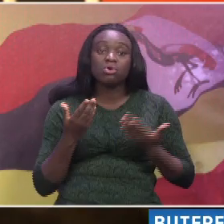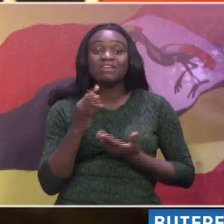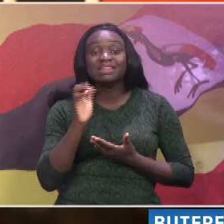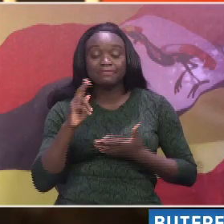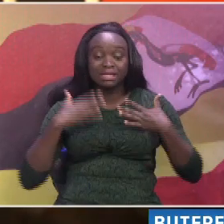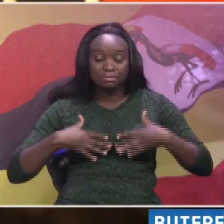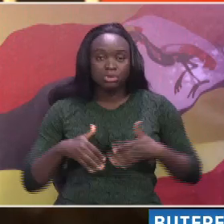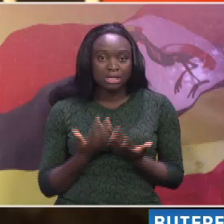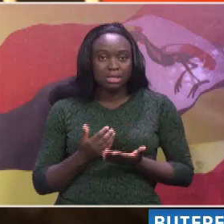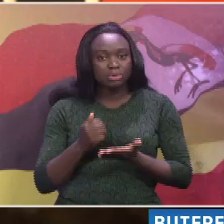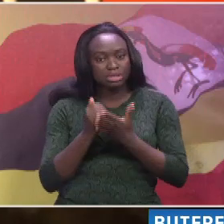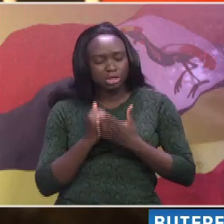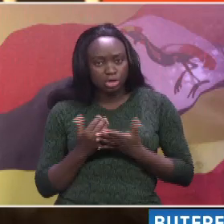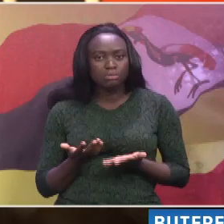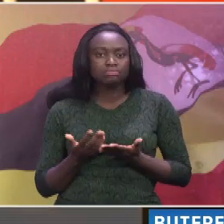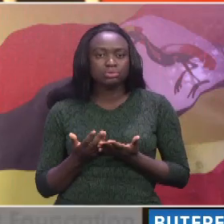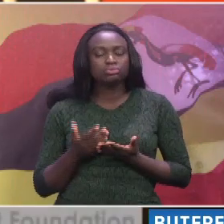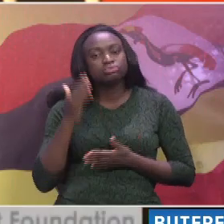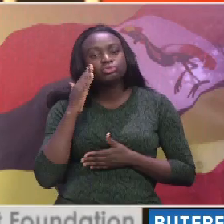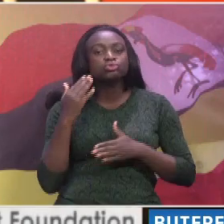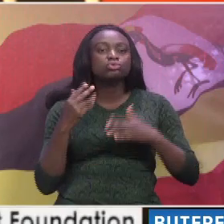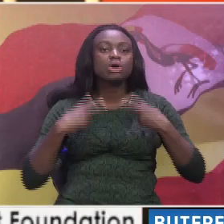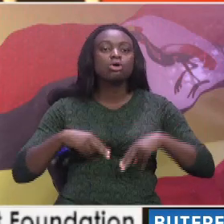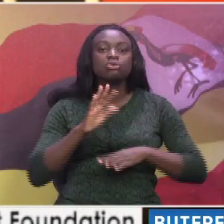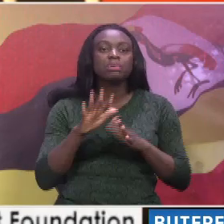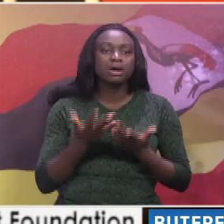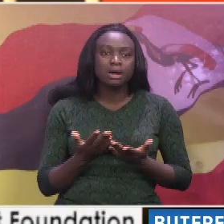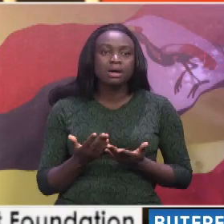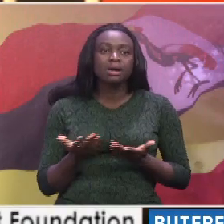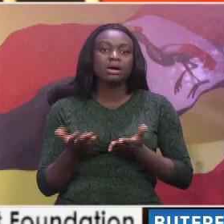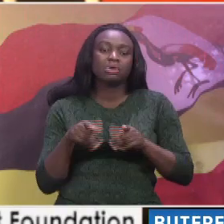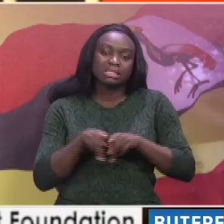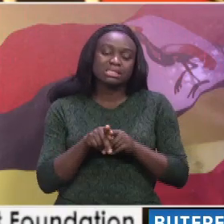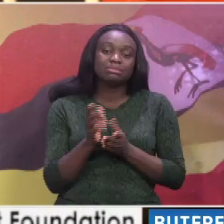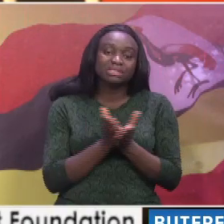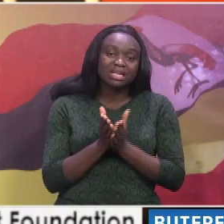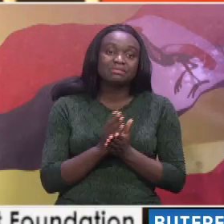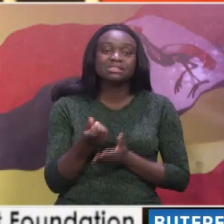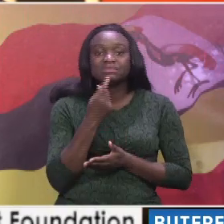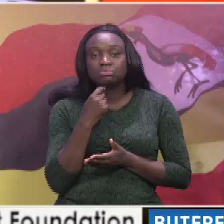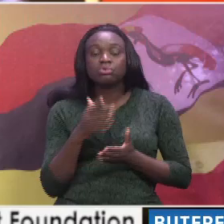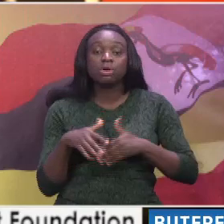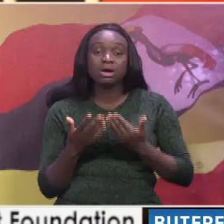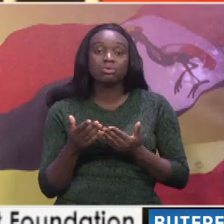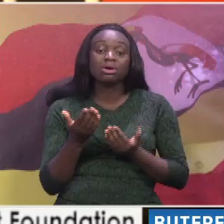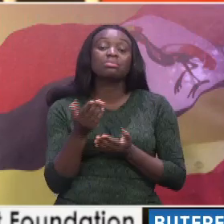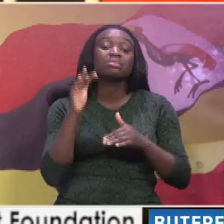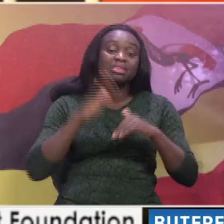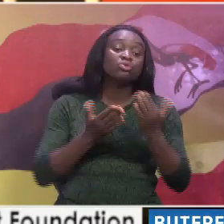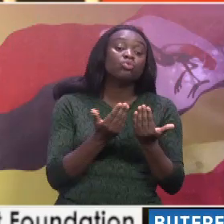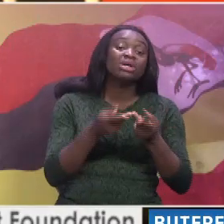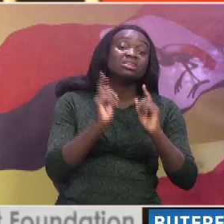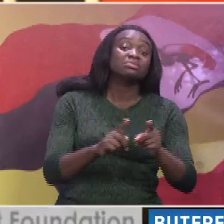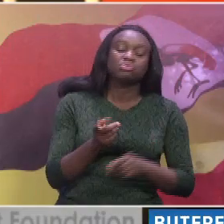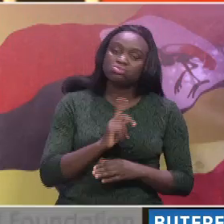okumanya w'oyimiridde, era okulaba engeri ki gye weejjanjabamu nga tonnaba kukutuka bukutusi n'ofa. Kubanga